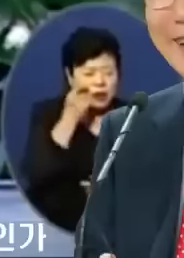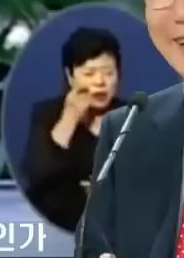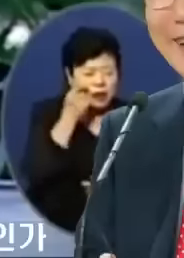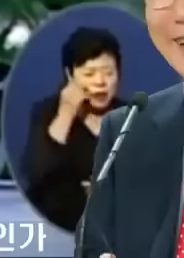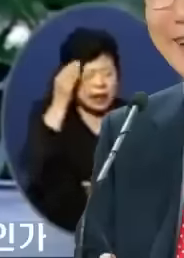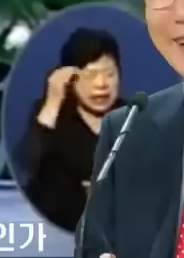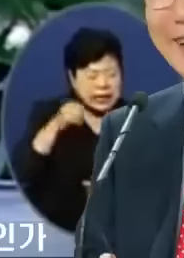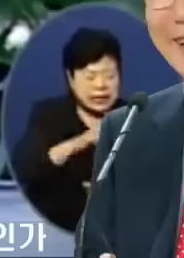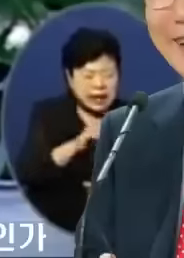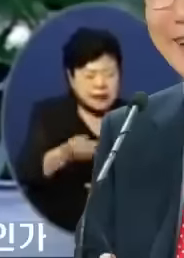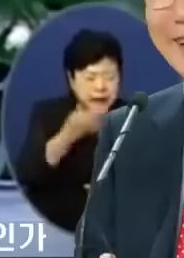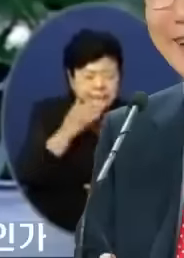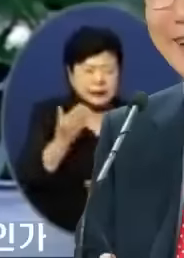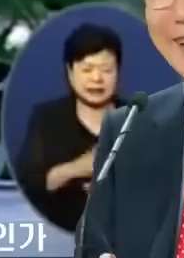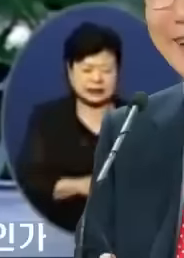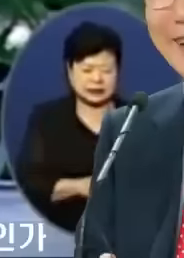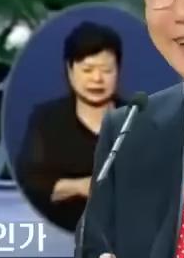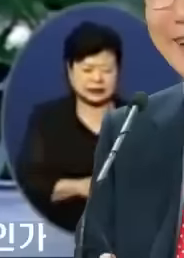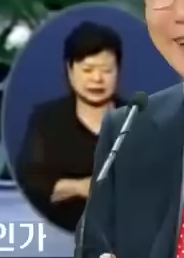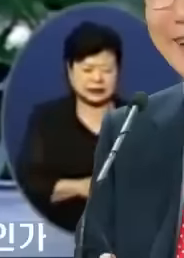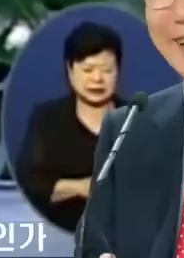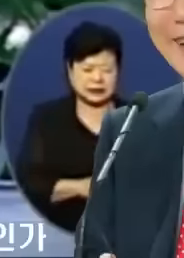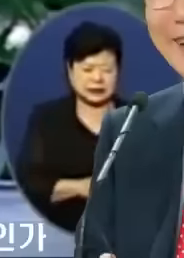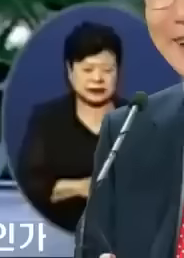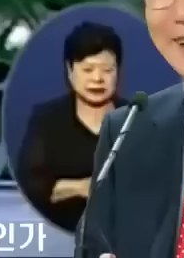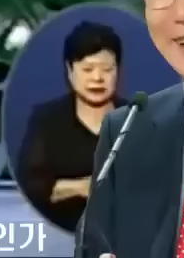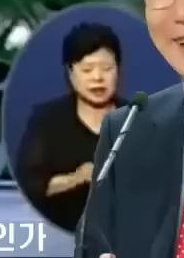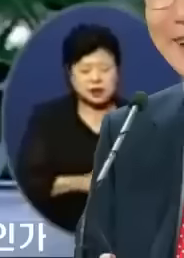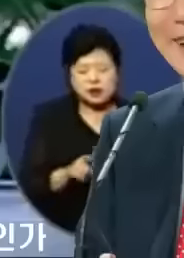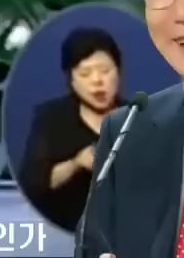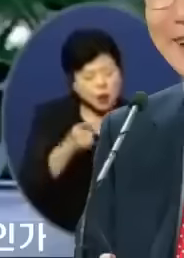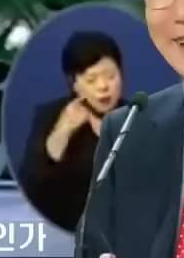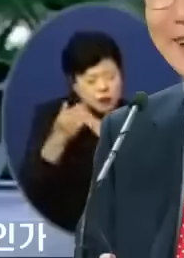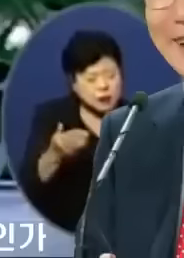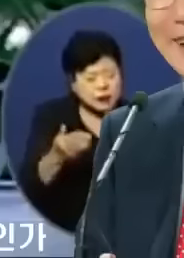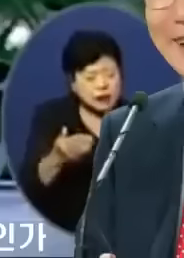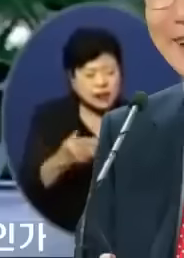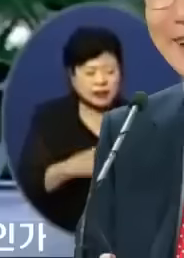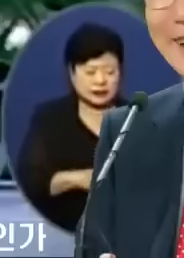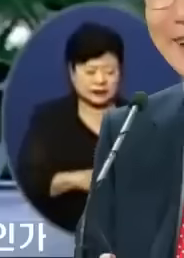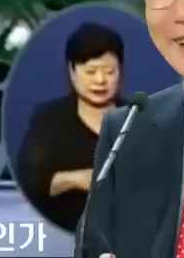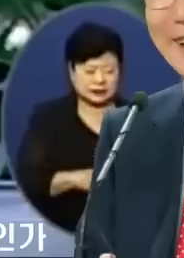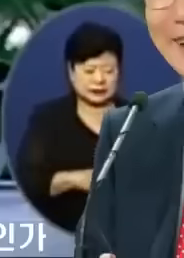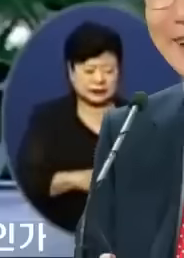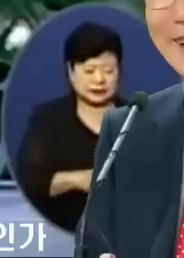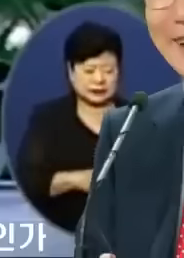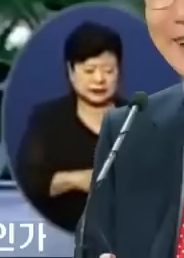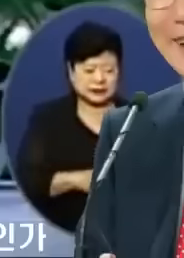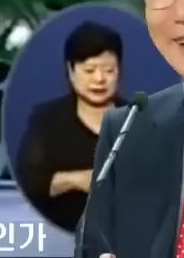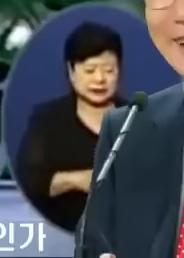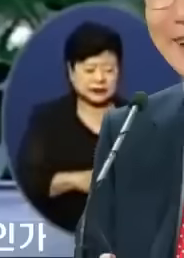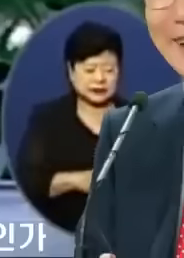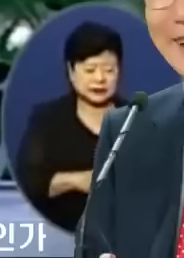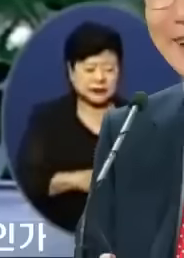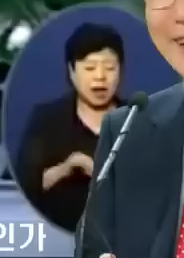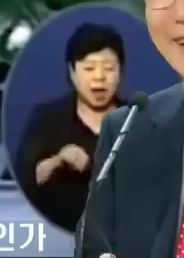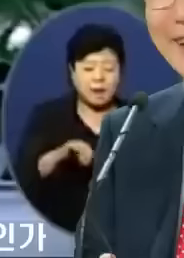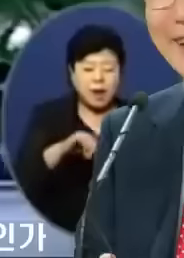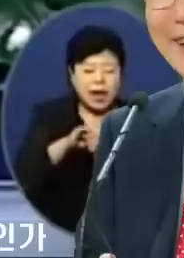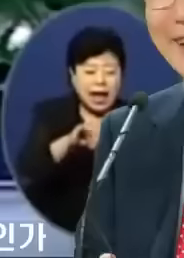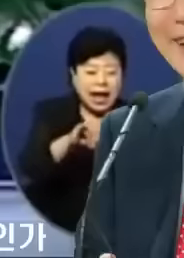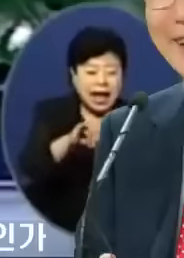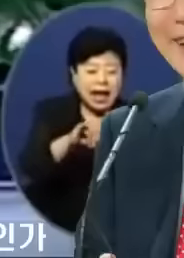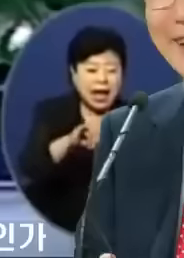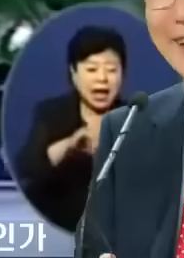마는 것입니다. 그래서 이 웬일인가 나중에 알아보니까 이